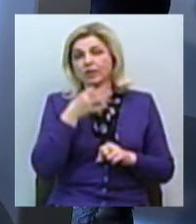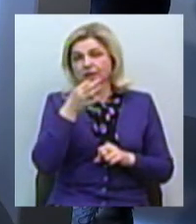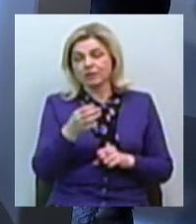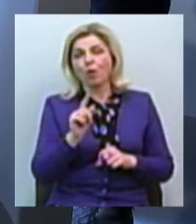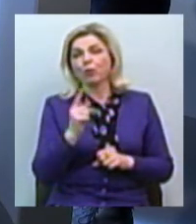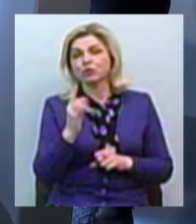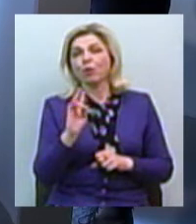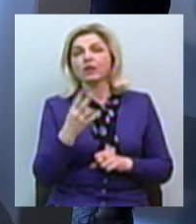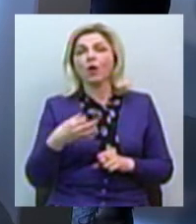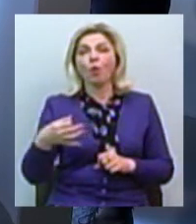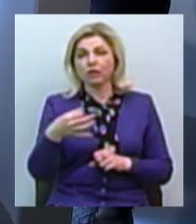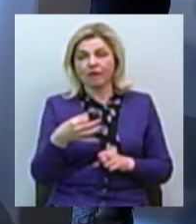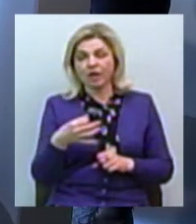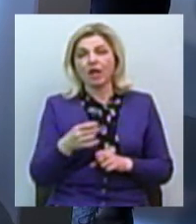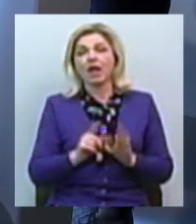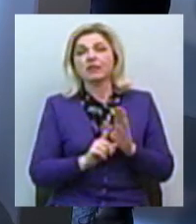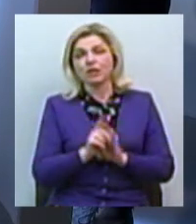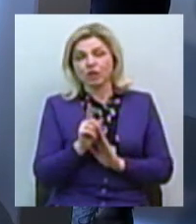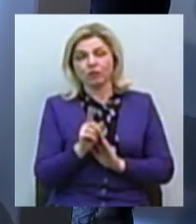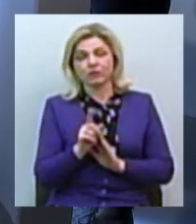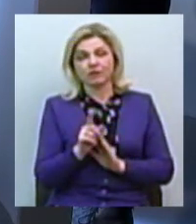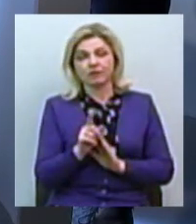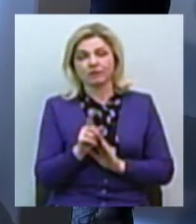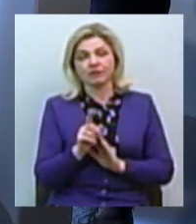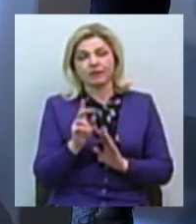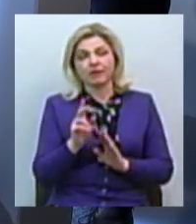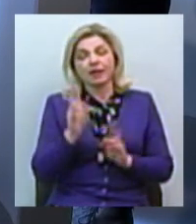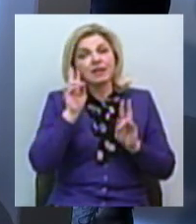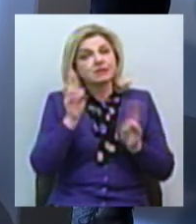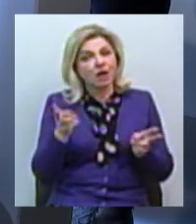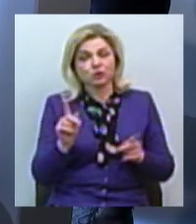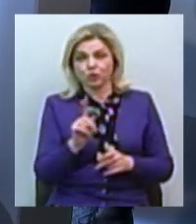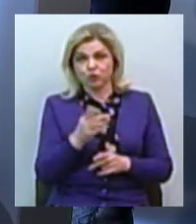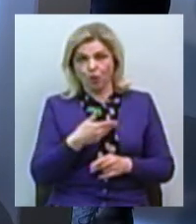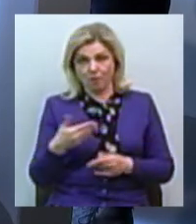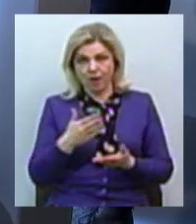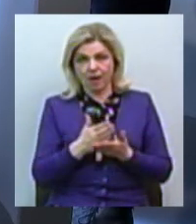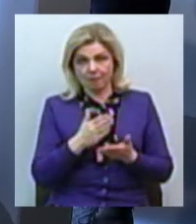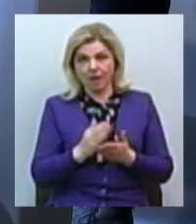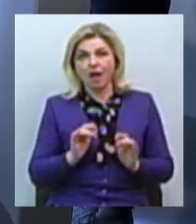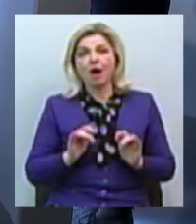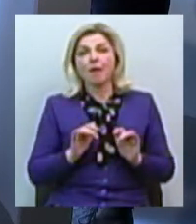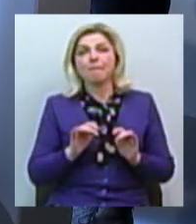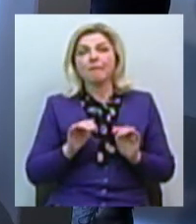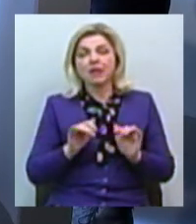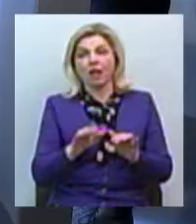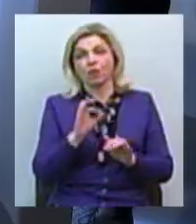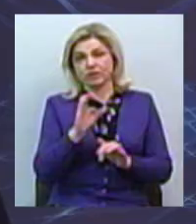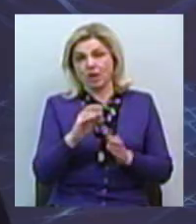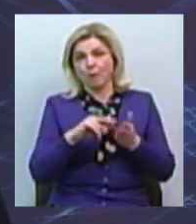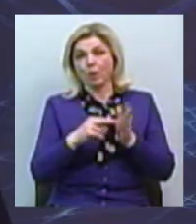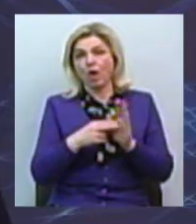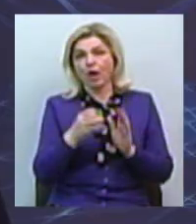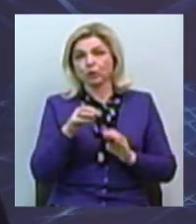з Миколаївщиною як такою почалося, не знаючи, що ми маємо справу з проєктом з Миколаєва, у